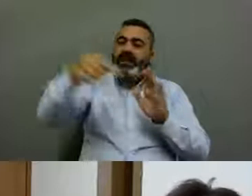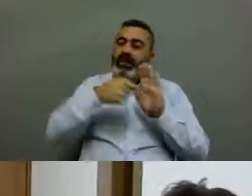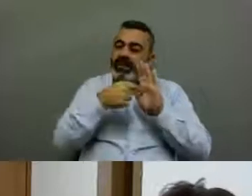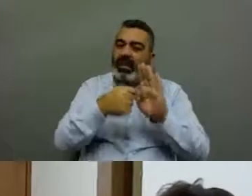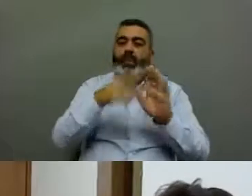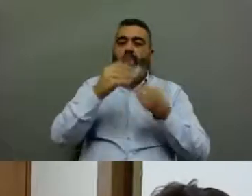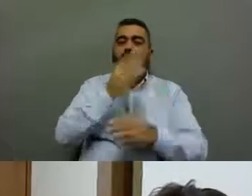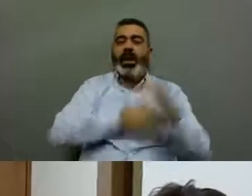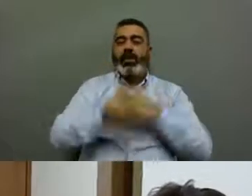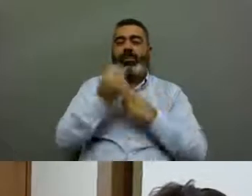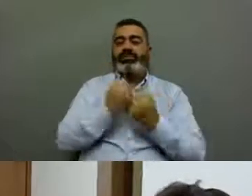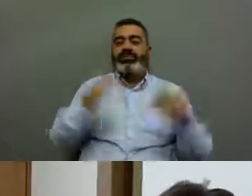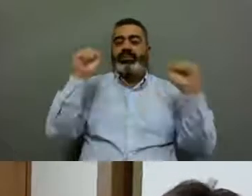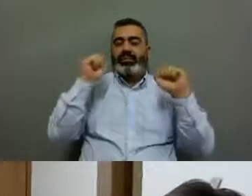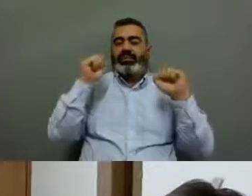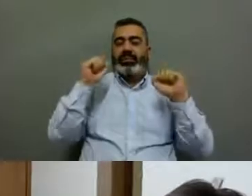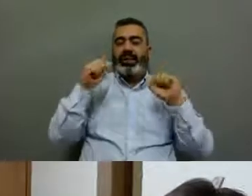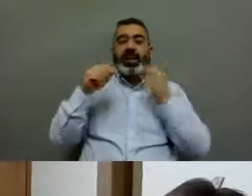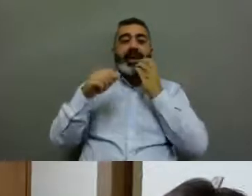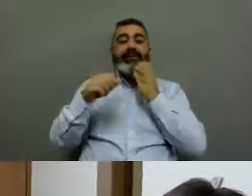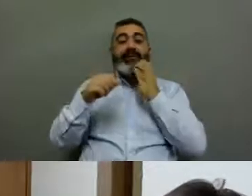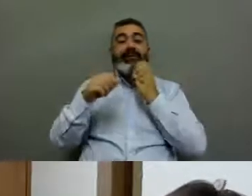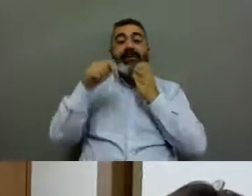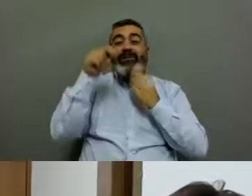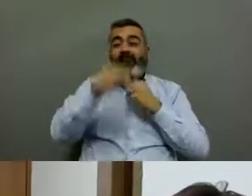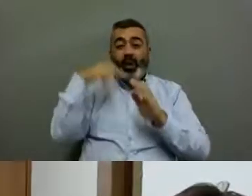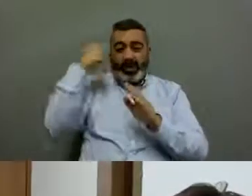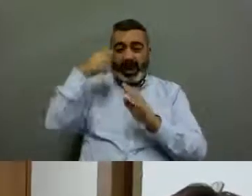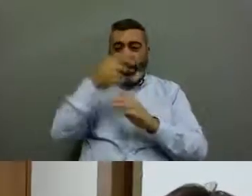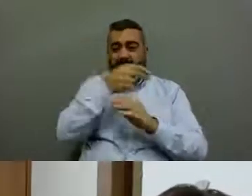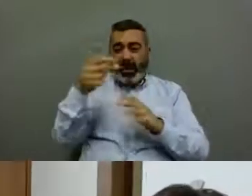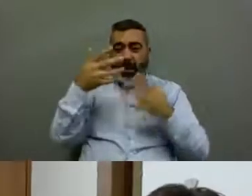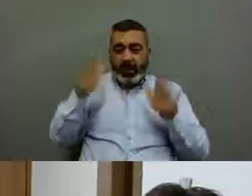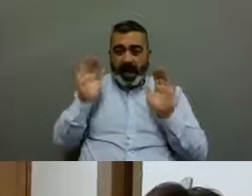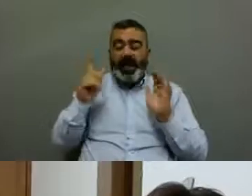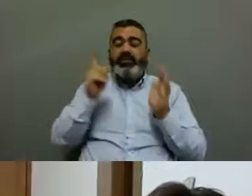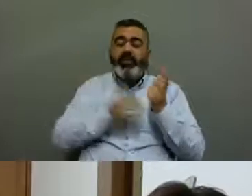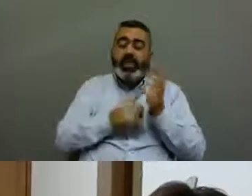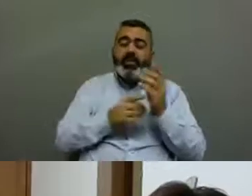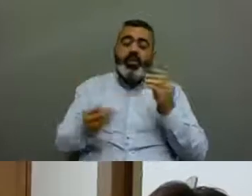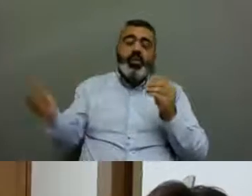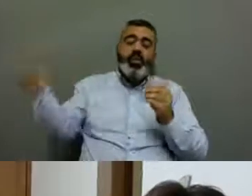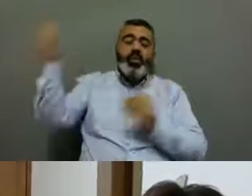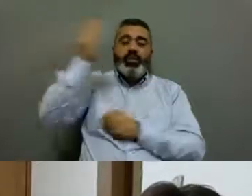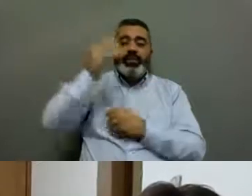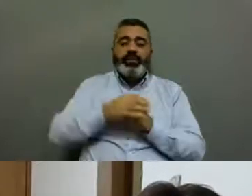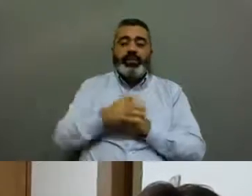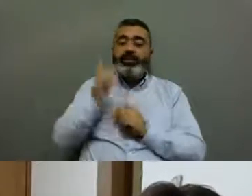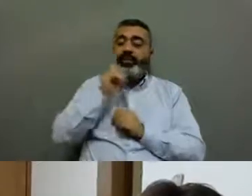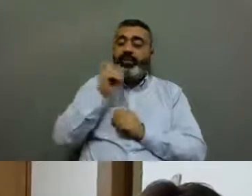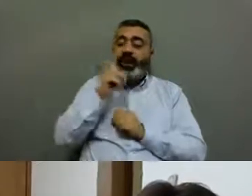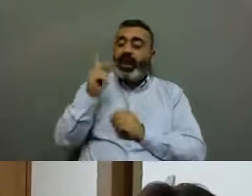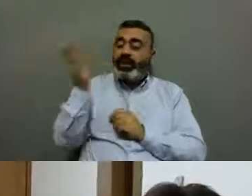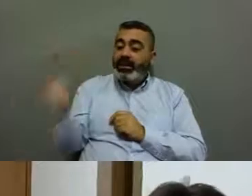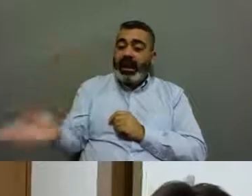αλλά δεν είναι μόνο θέμα κάποιων ταινιών, είναι πολύ περισσότερα. Κυρία Κατσιγιάννη,